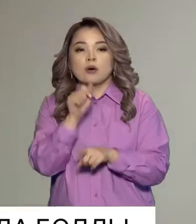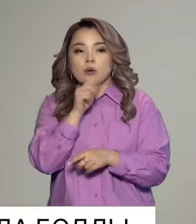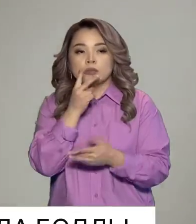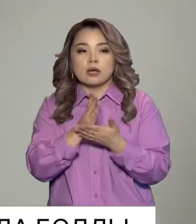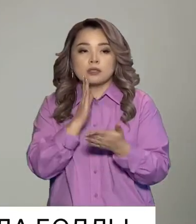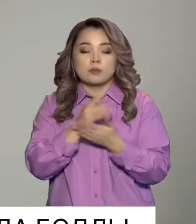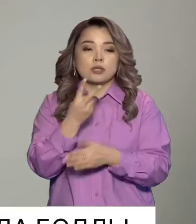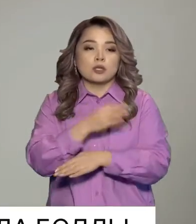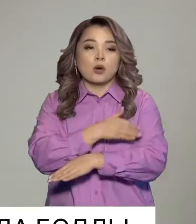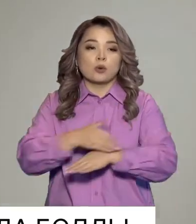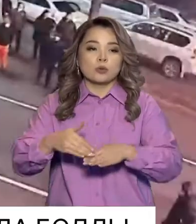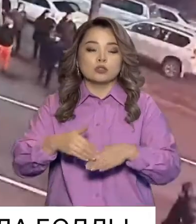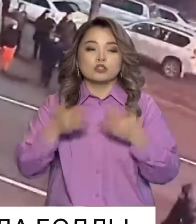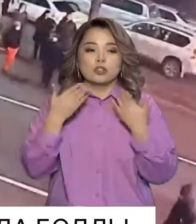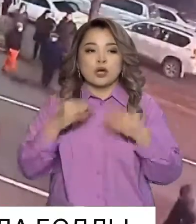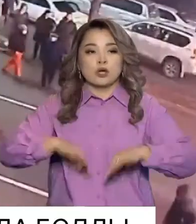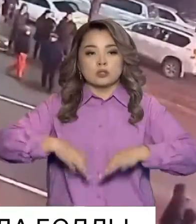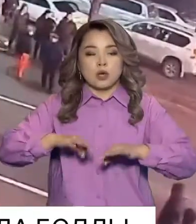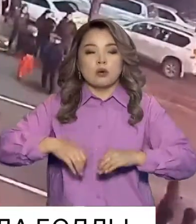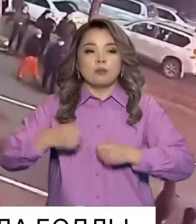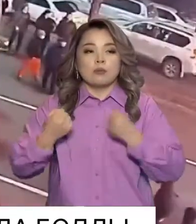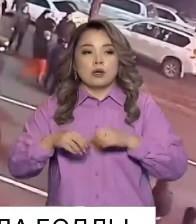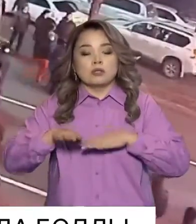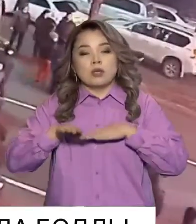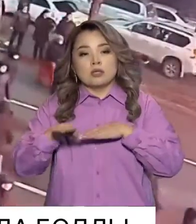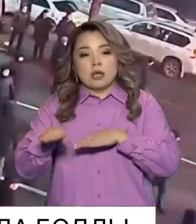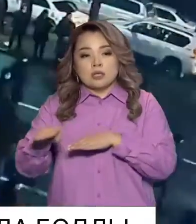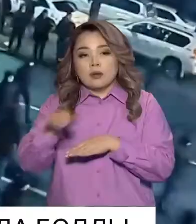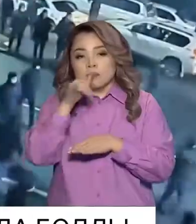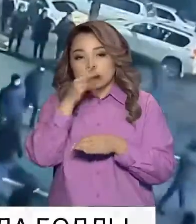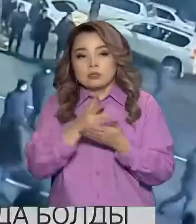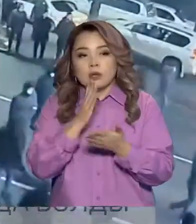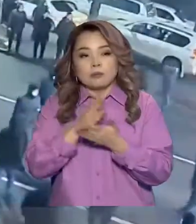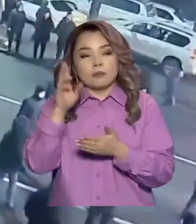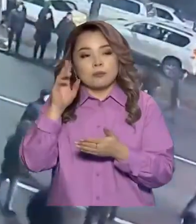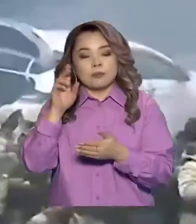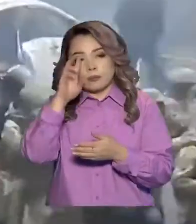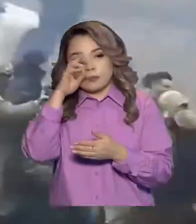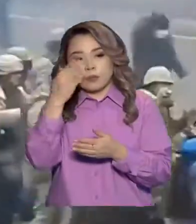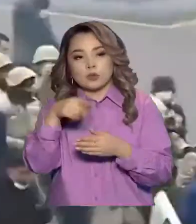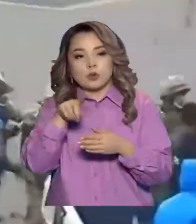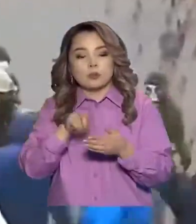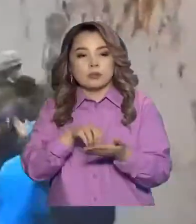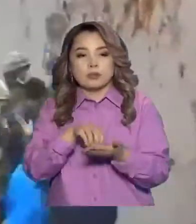Бірнеше көше жеңіл және жүк көліктерімен жабылды. Машиналардың мемлекеттік нөмірі болмаған.